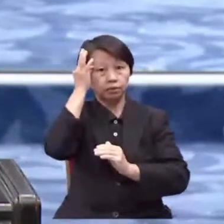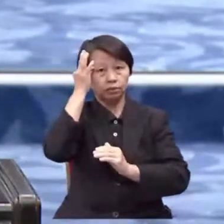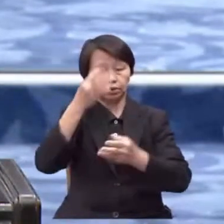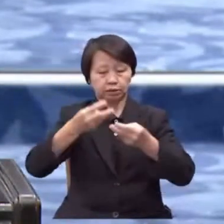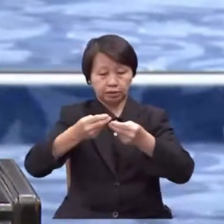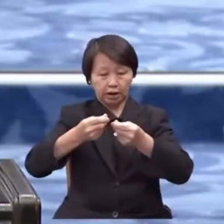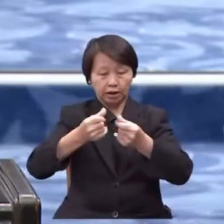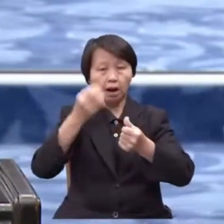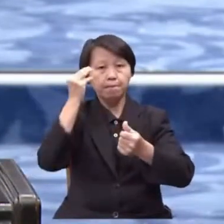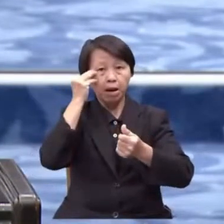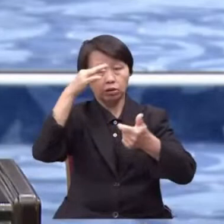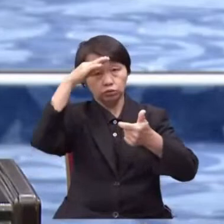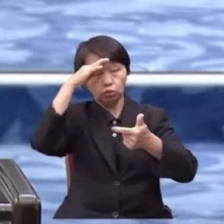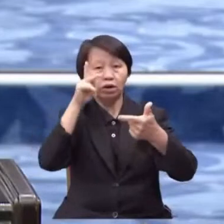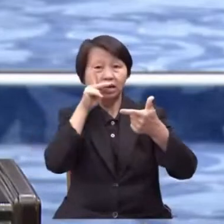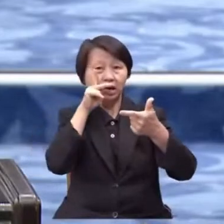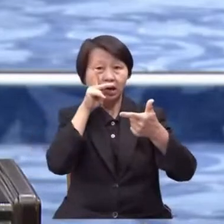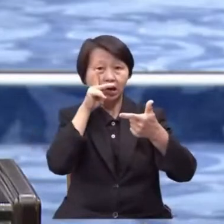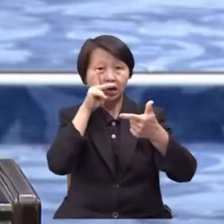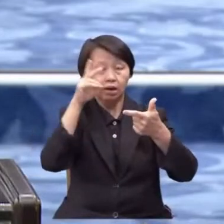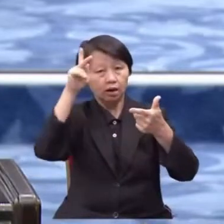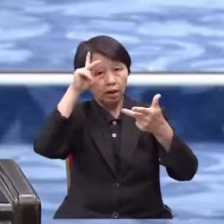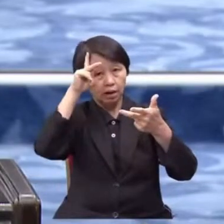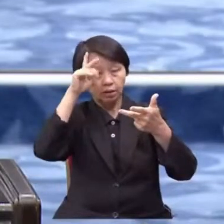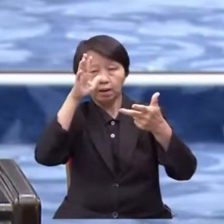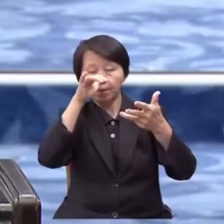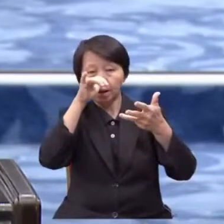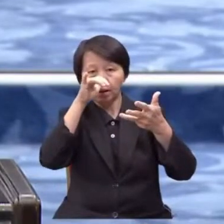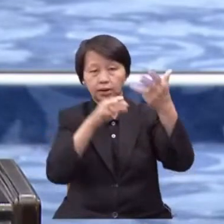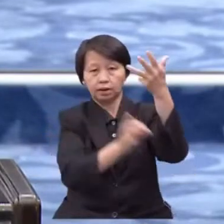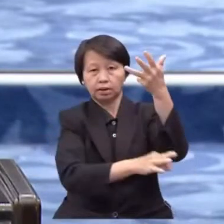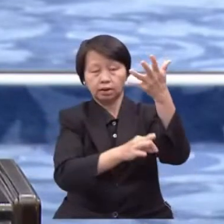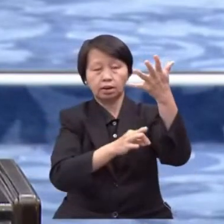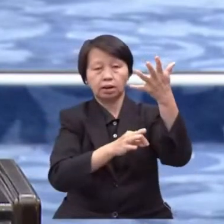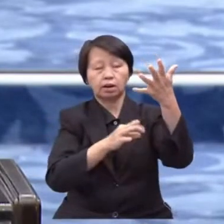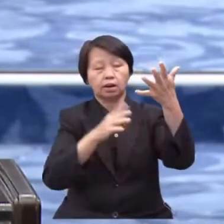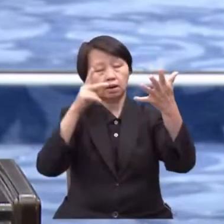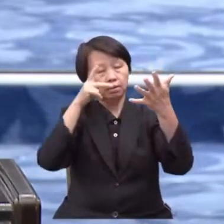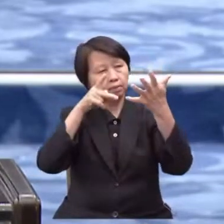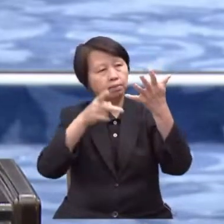Tanah Melayu yaitu Joko Kelantan melangkah